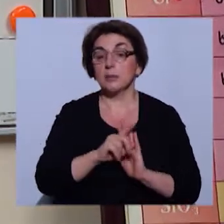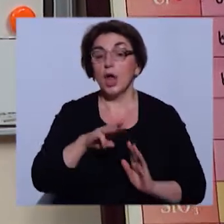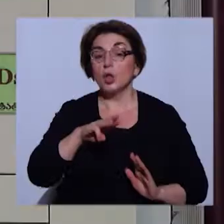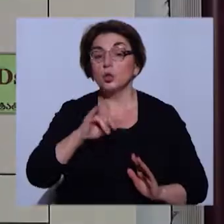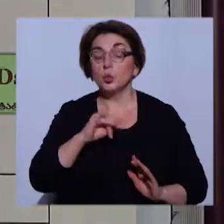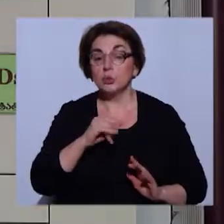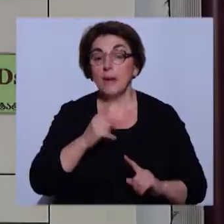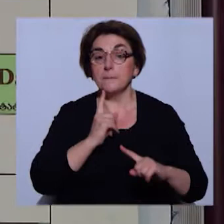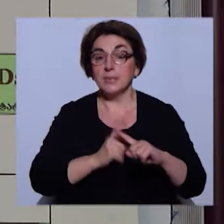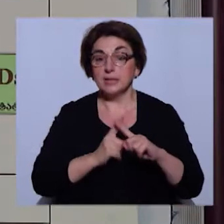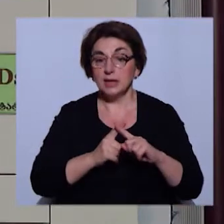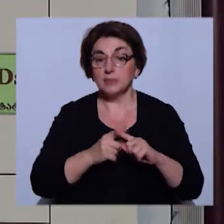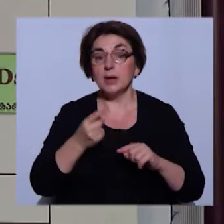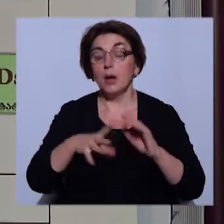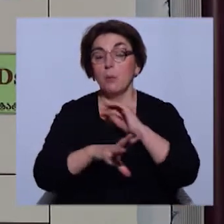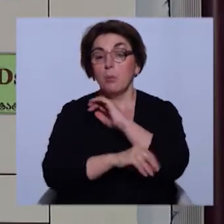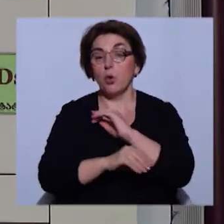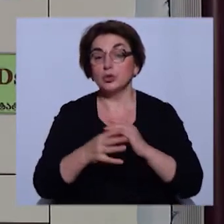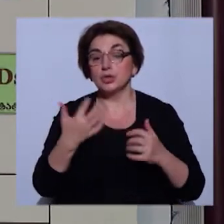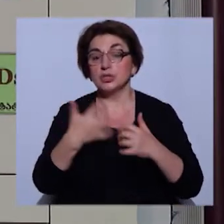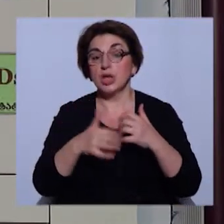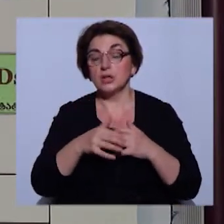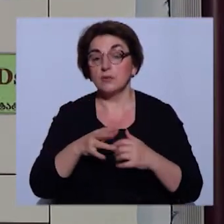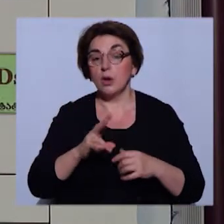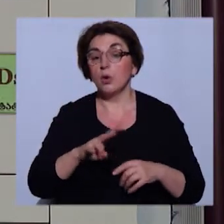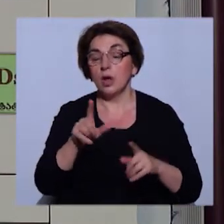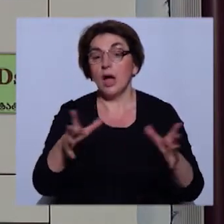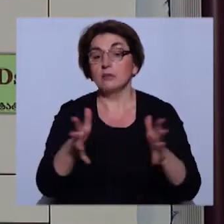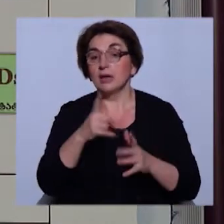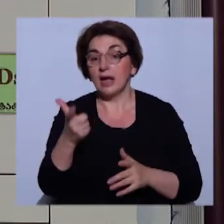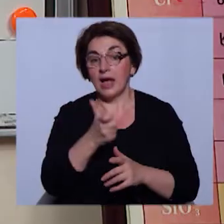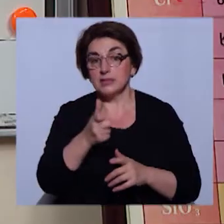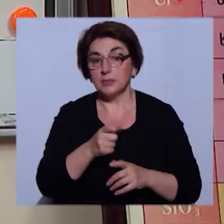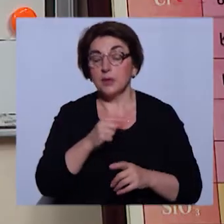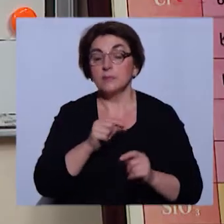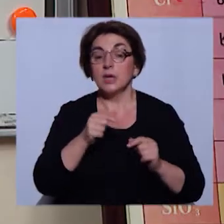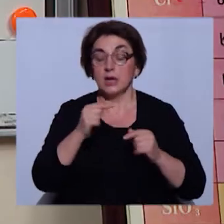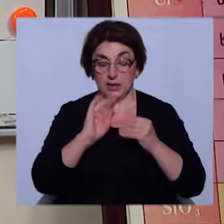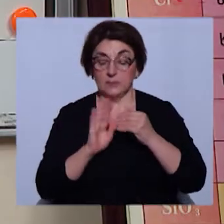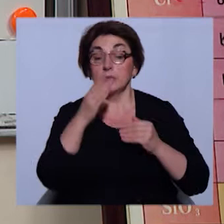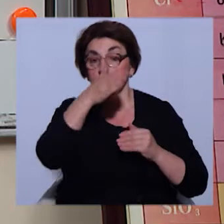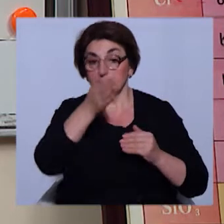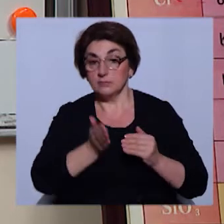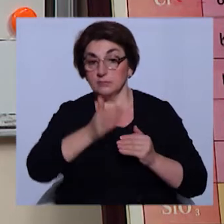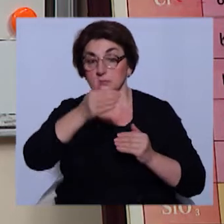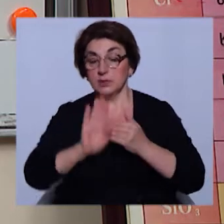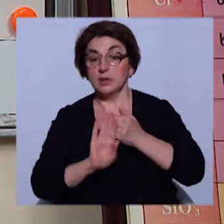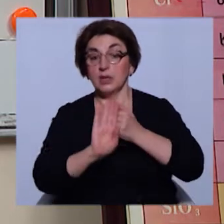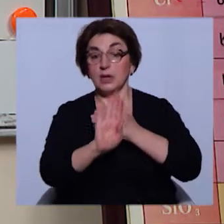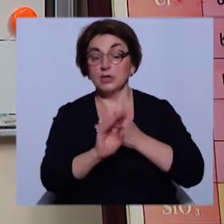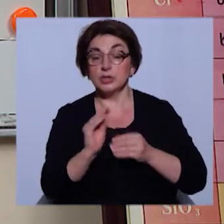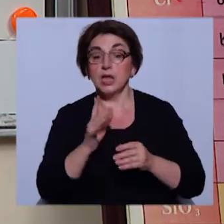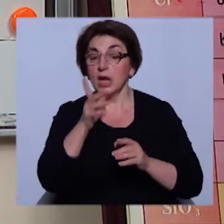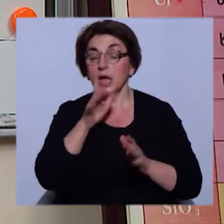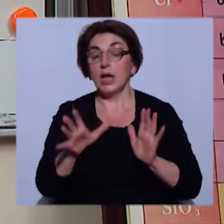მეტალებით და მთავრდება ინერტული აირებით. მაგრამ პერიოდში, ესე იგი, გარეშრეზე ელექტრონების დამატებასთან